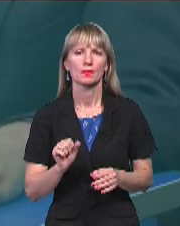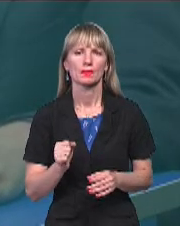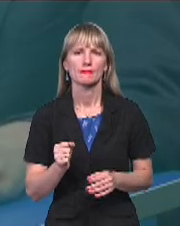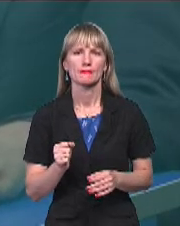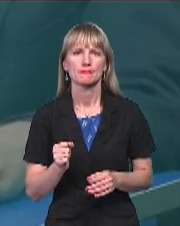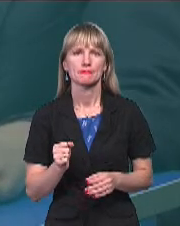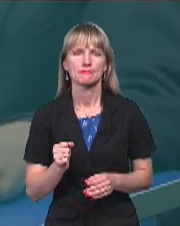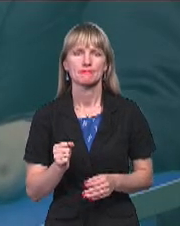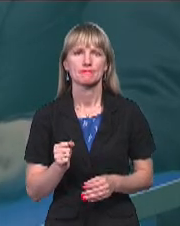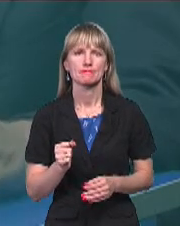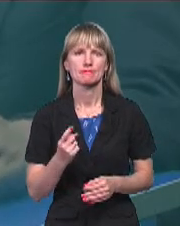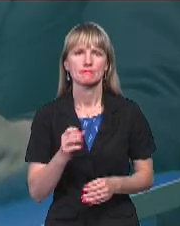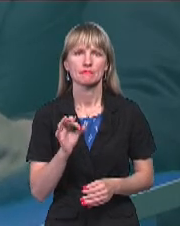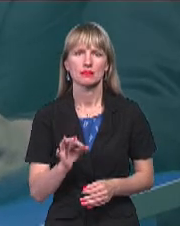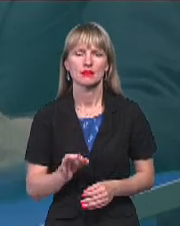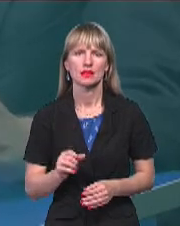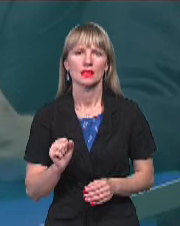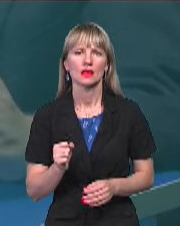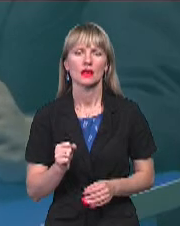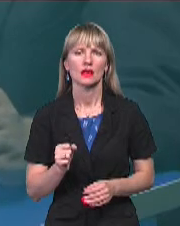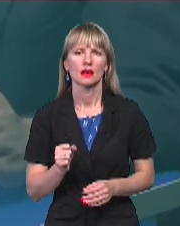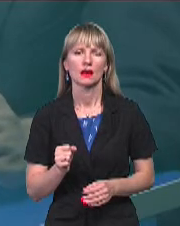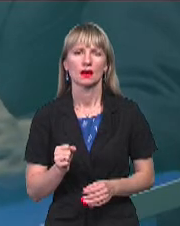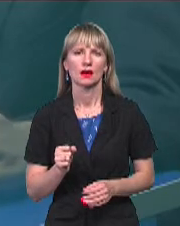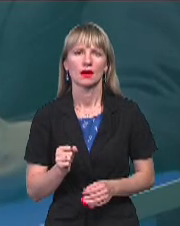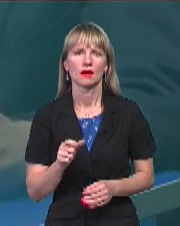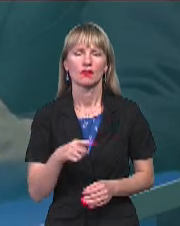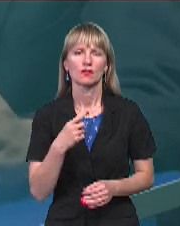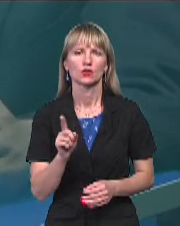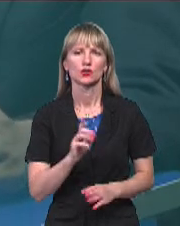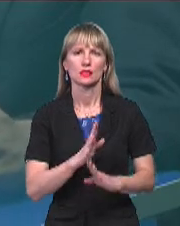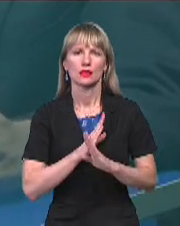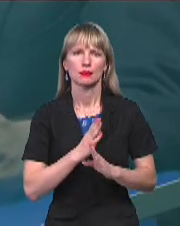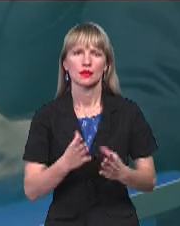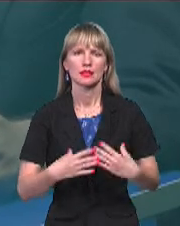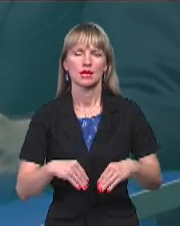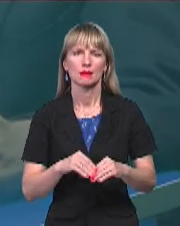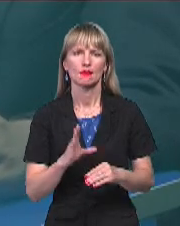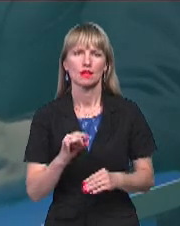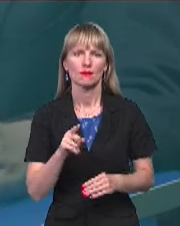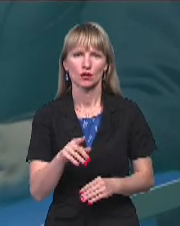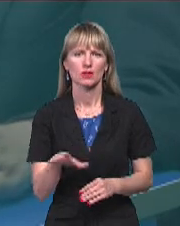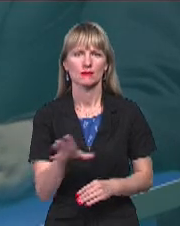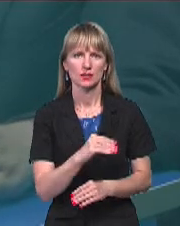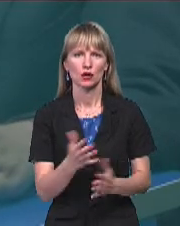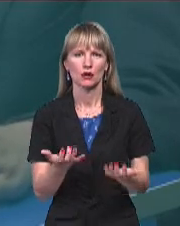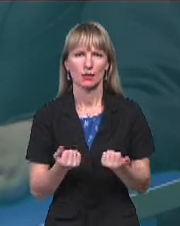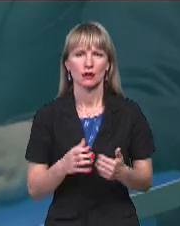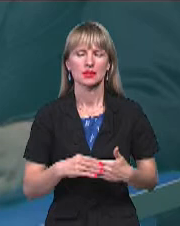Андрію, 100%. А ті люди, ці загиблі сімей ветеранів, а то та ветерани, то про які ви казали, вони отримали